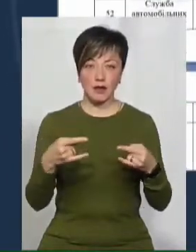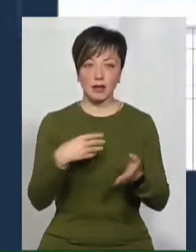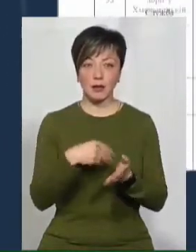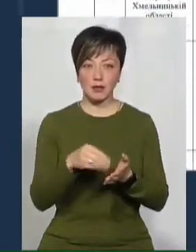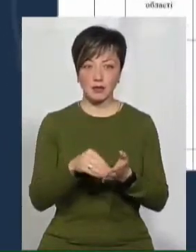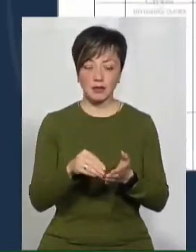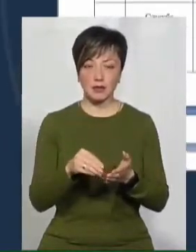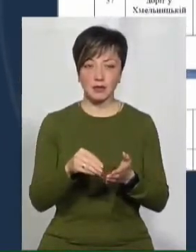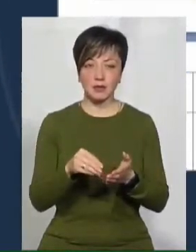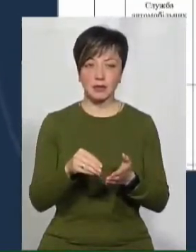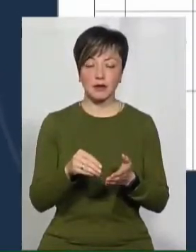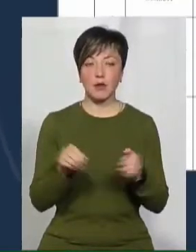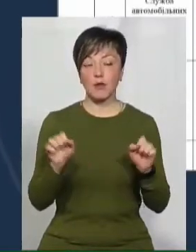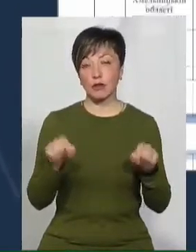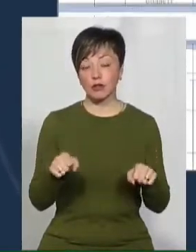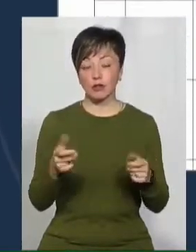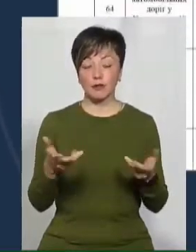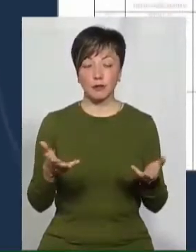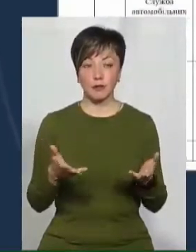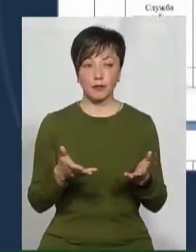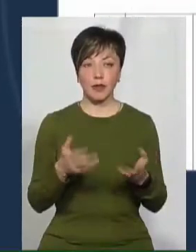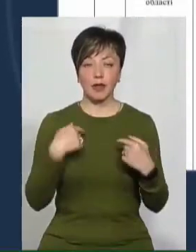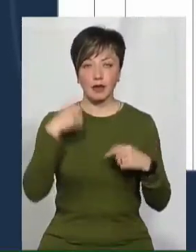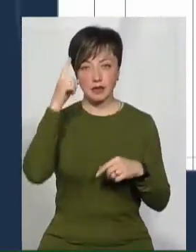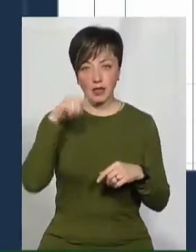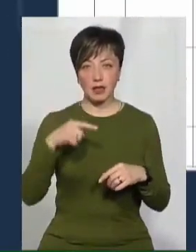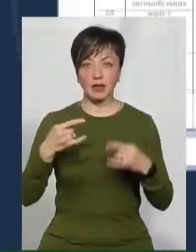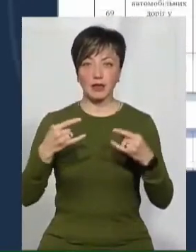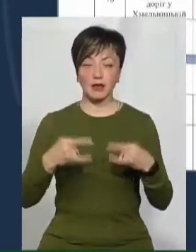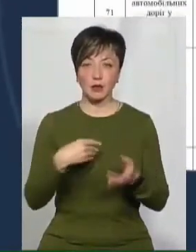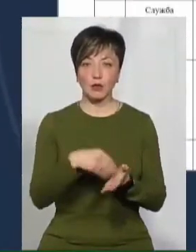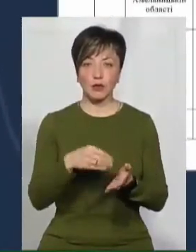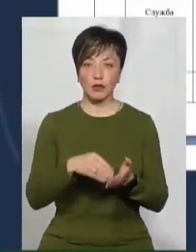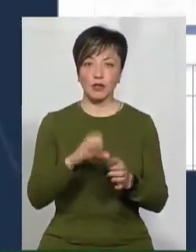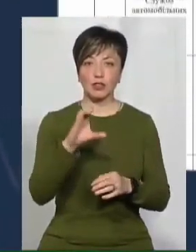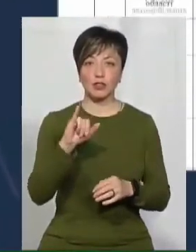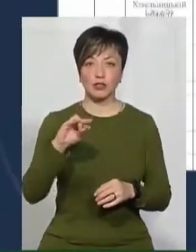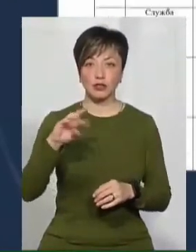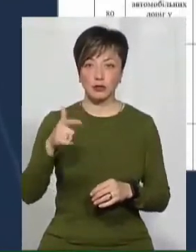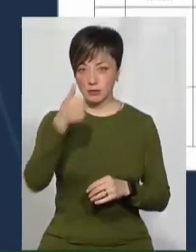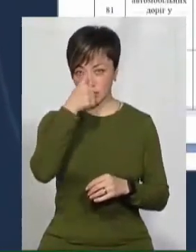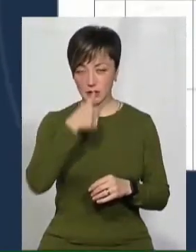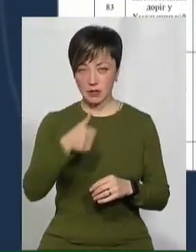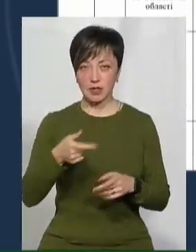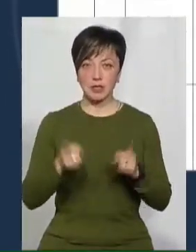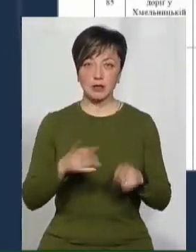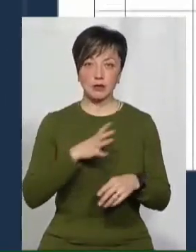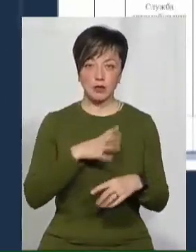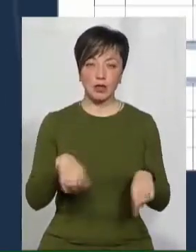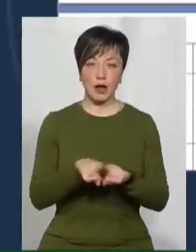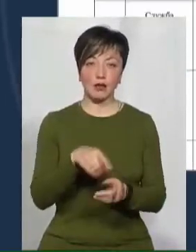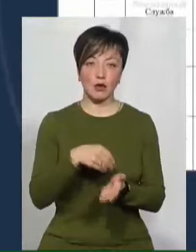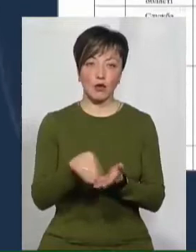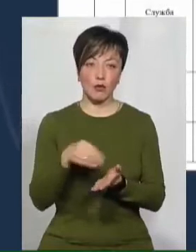написано телевізори. Так, так. Можливо, так, угу. Ну... Наскільки я знаю, то телевізори закуповувалися в січні місяці. Дійсно була така